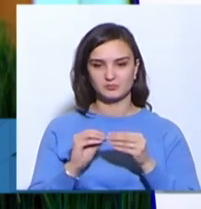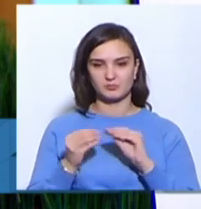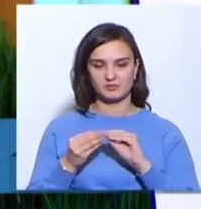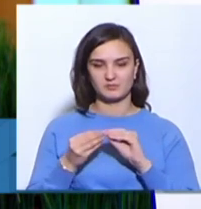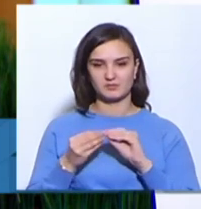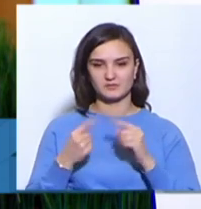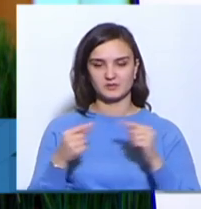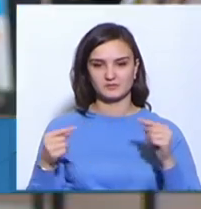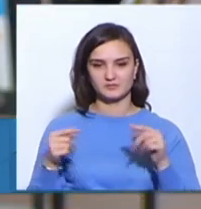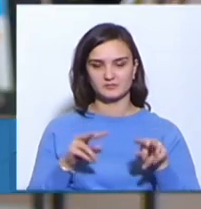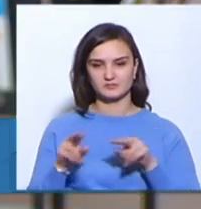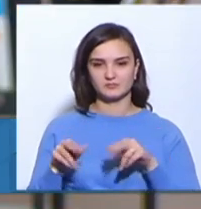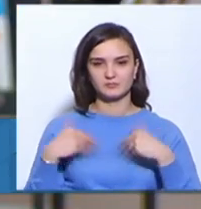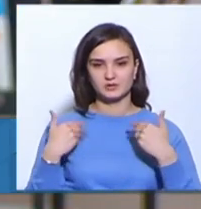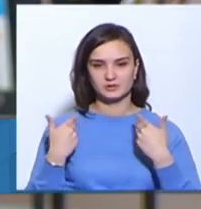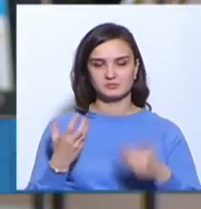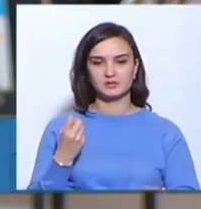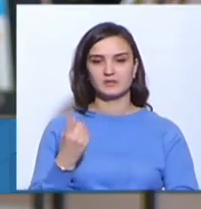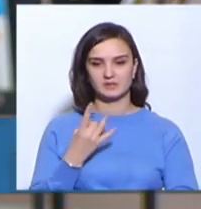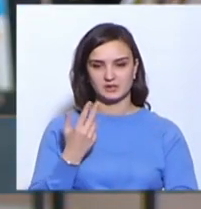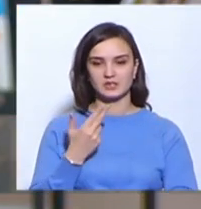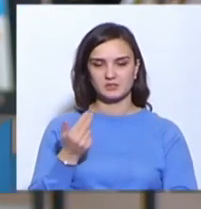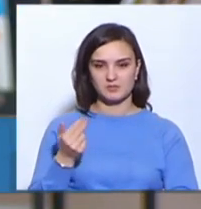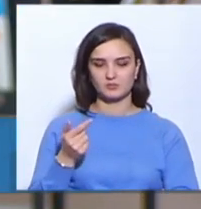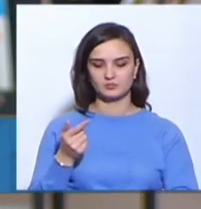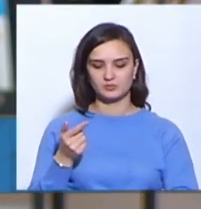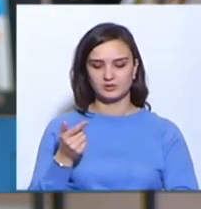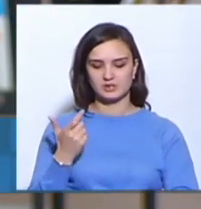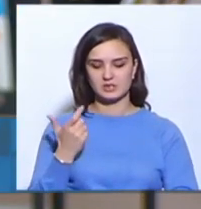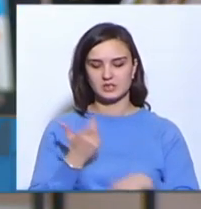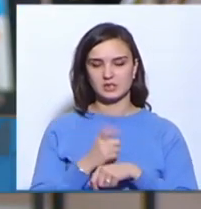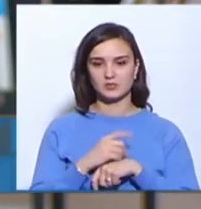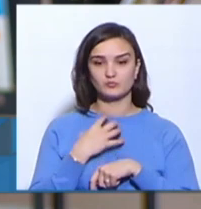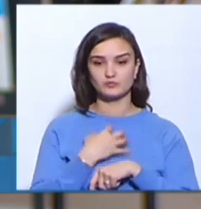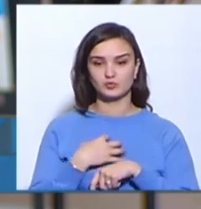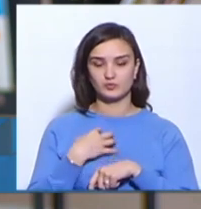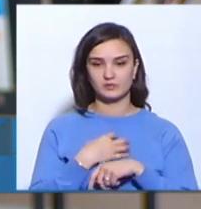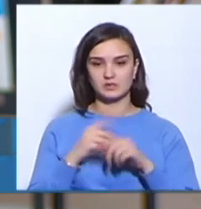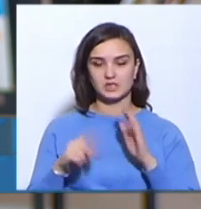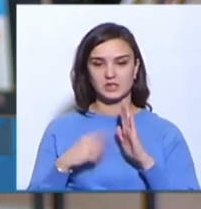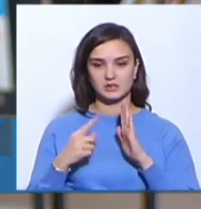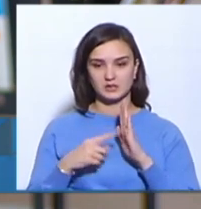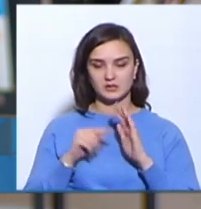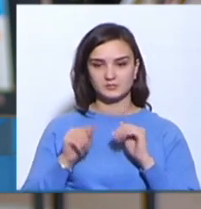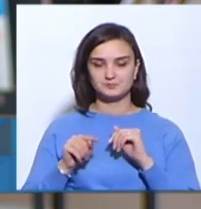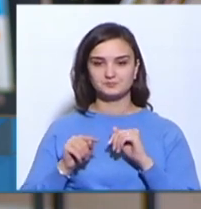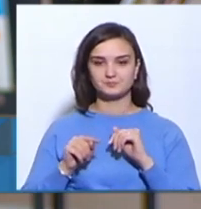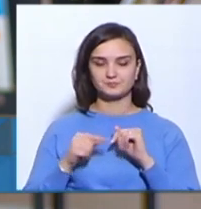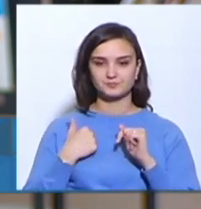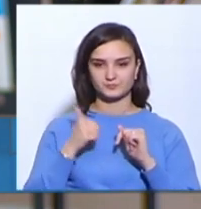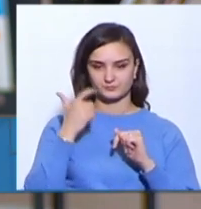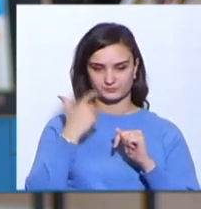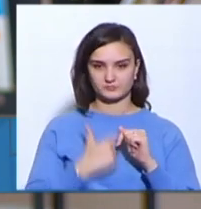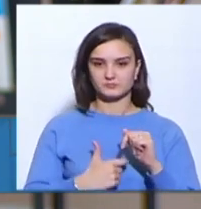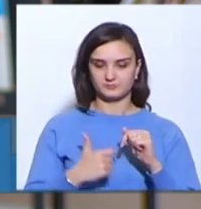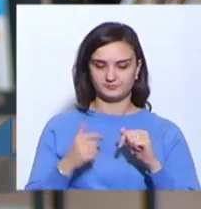ფაქტორთა შორის? მოგესალმებით კიდევ ერთხელ, რა თქმა უნდა. ძალიან აქტუალური საკითხი არის. მე როგორც